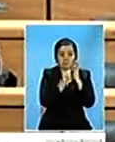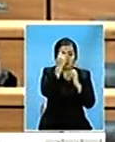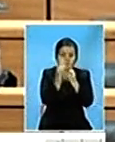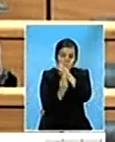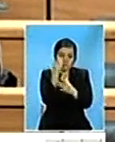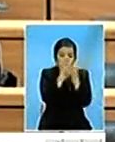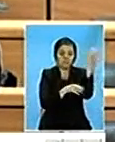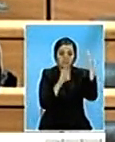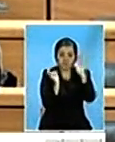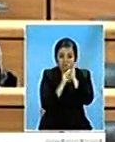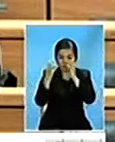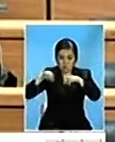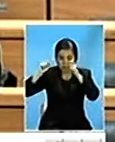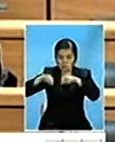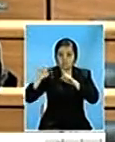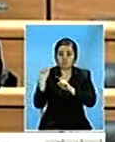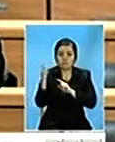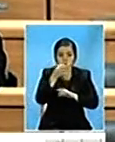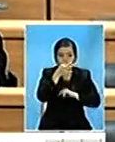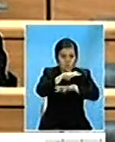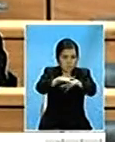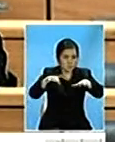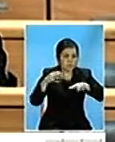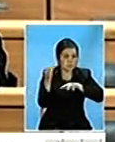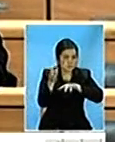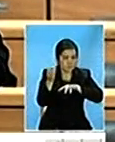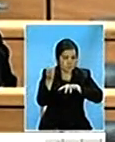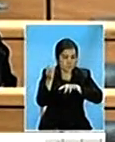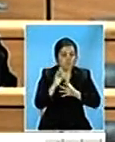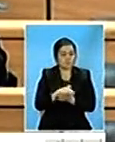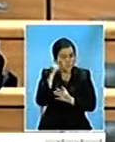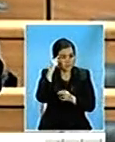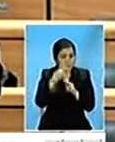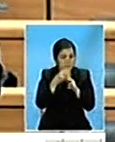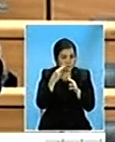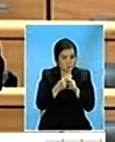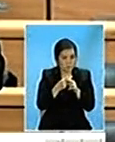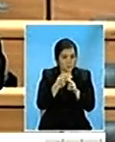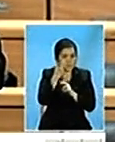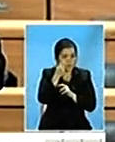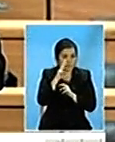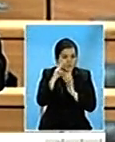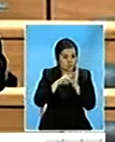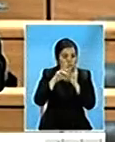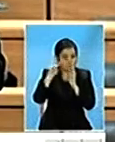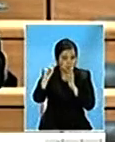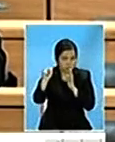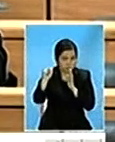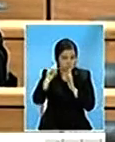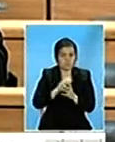คือที่ทะเลน้อยหรือที่เรียกว่าควนขี้เสียนทะเลน้อยนะ